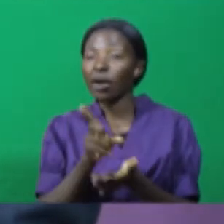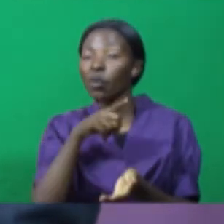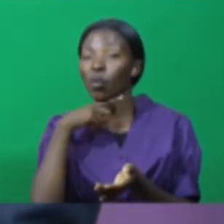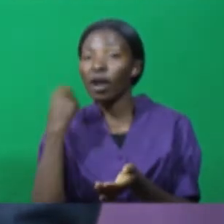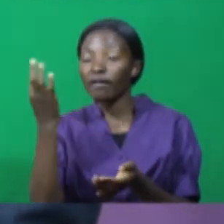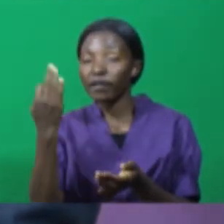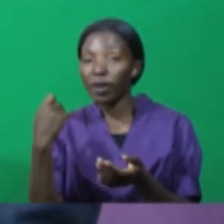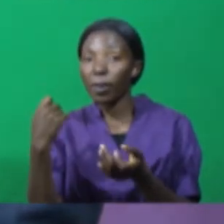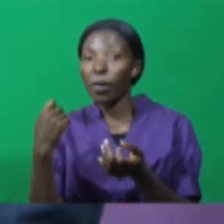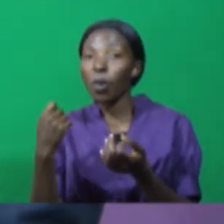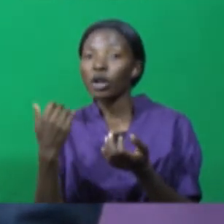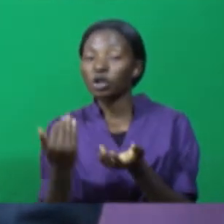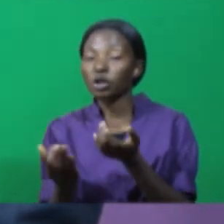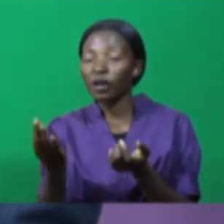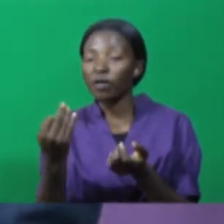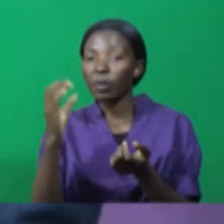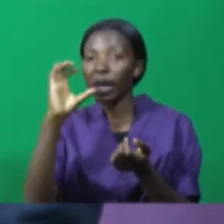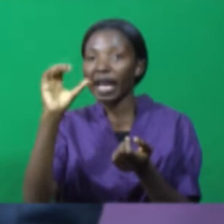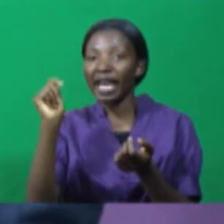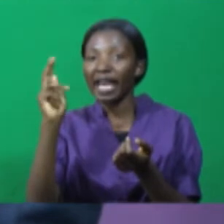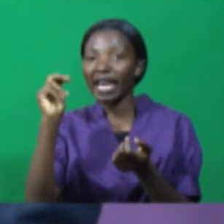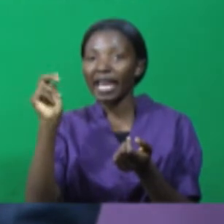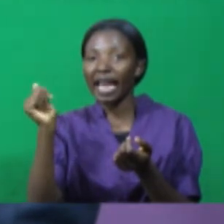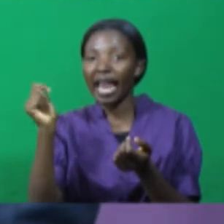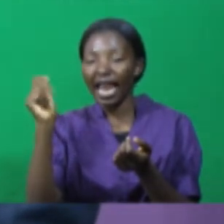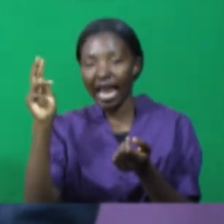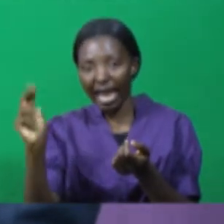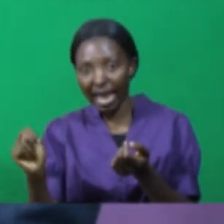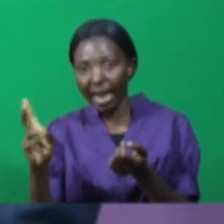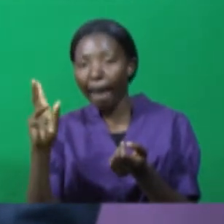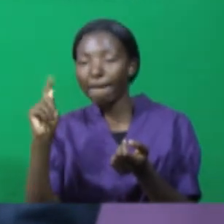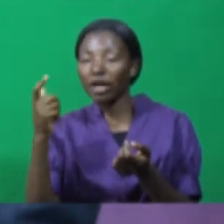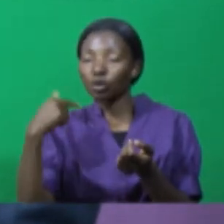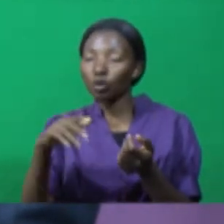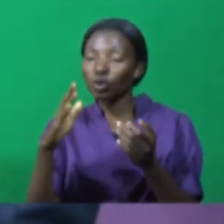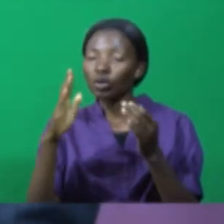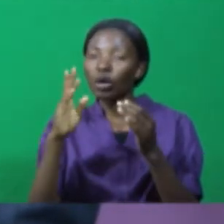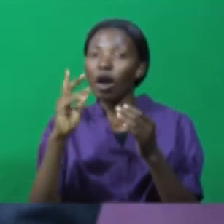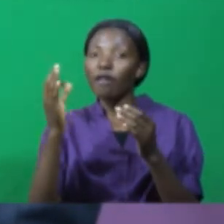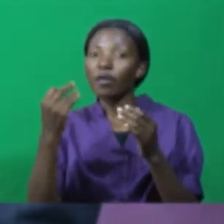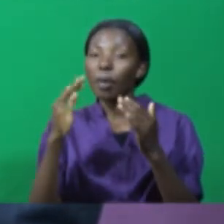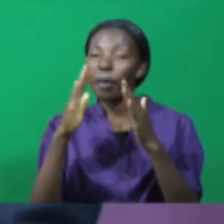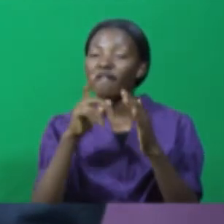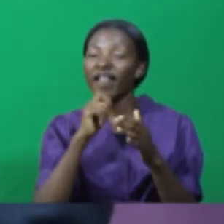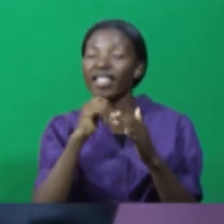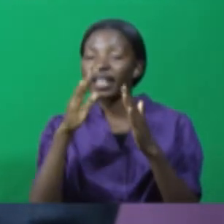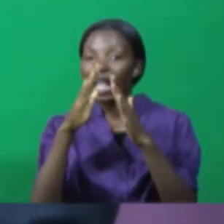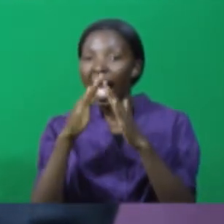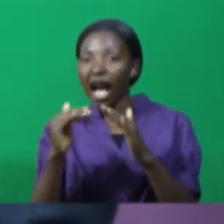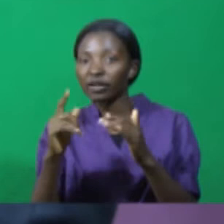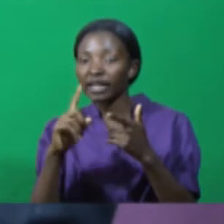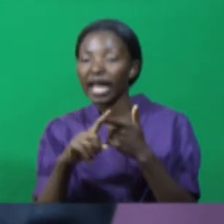nasikana veKenani pandigere munyika yavo. Right. Asi uende kune veimba yababa wangu nekuhama dzangu.